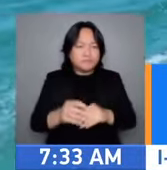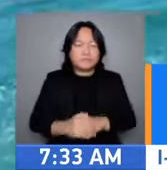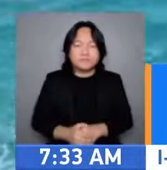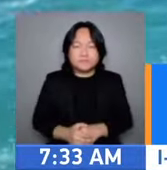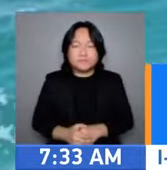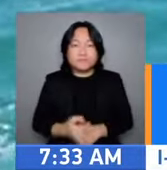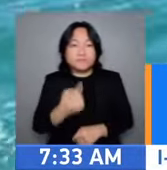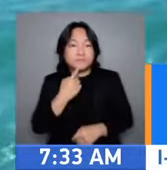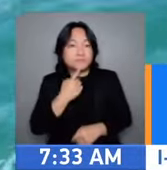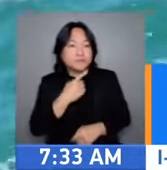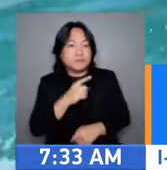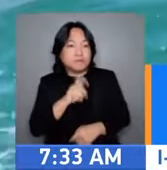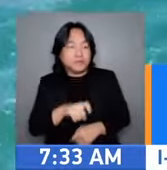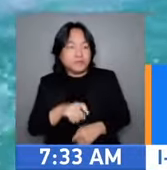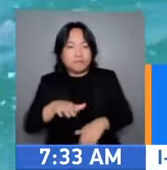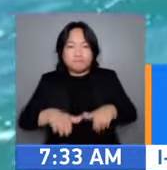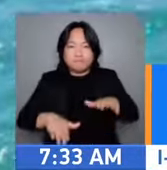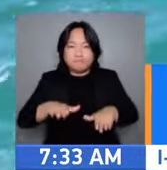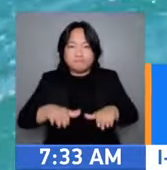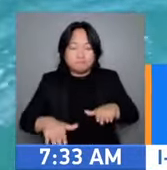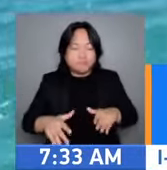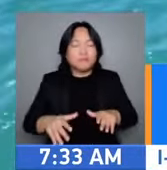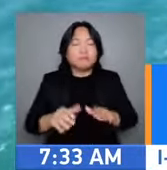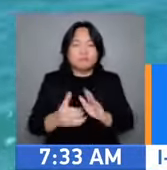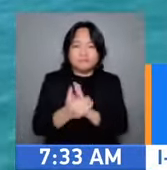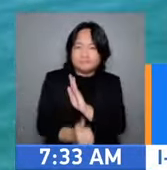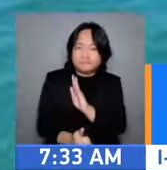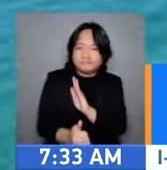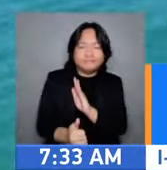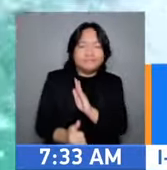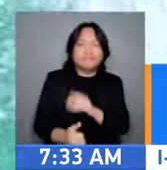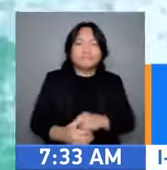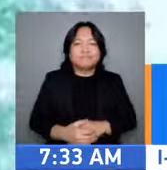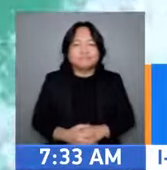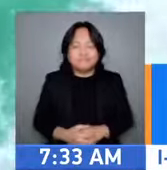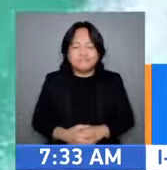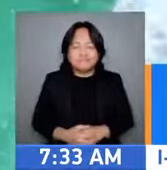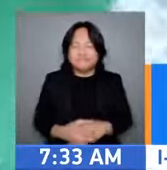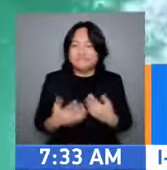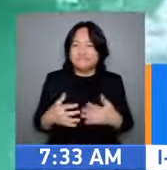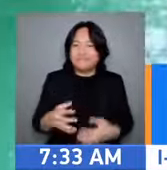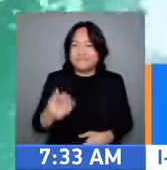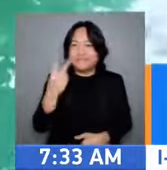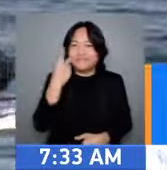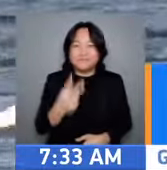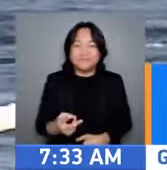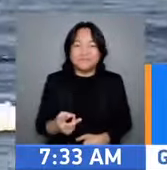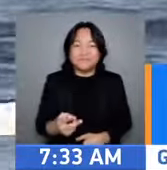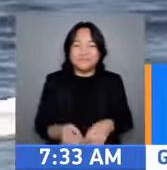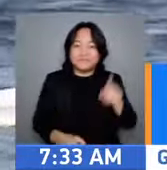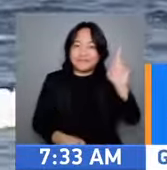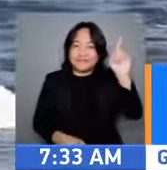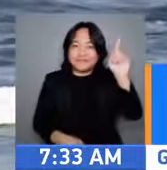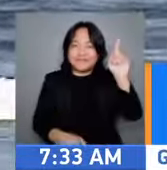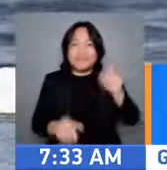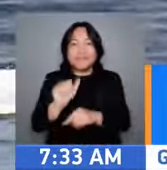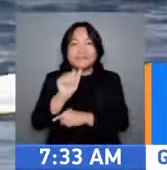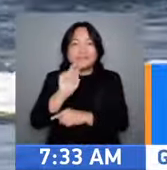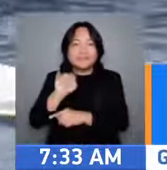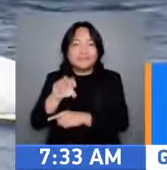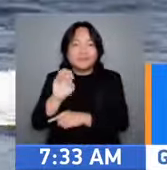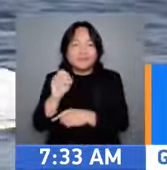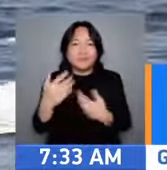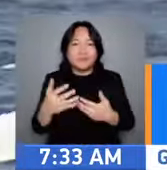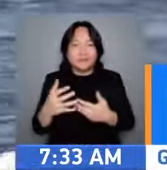na. Okay. Pwede ka na. So, ayan, nakikita natin, mga kapuso, ay nakaangat na si Anjo. Paano po ba tumataas